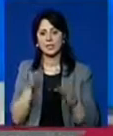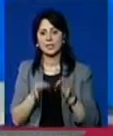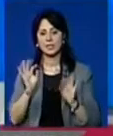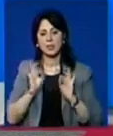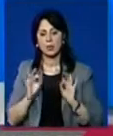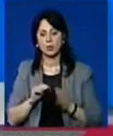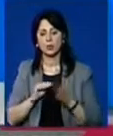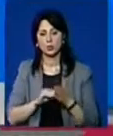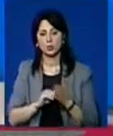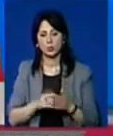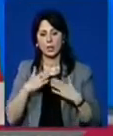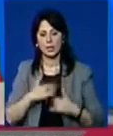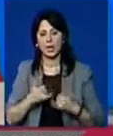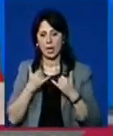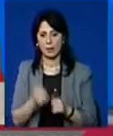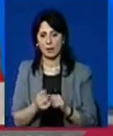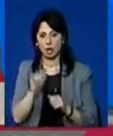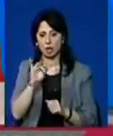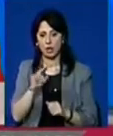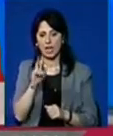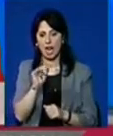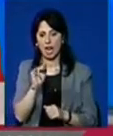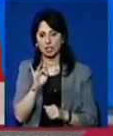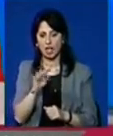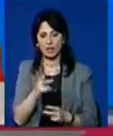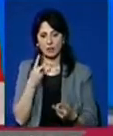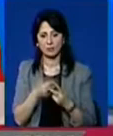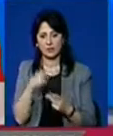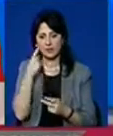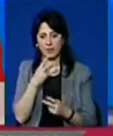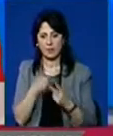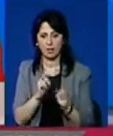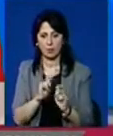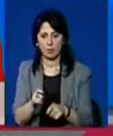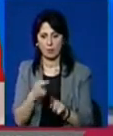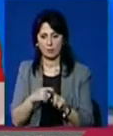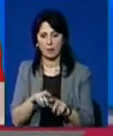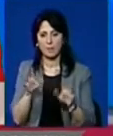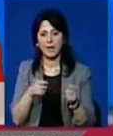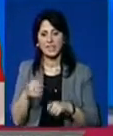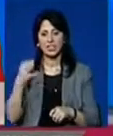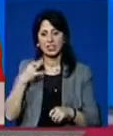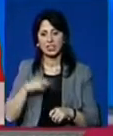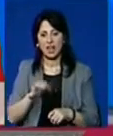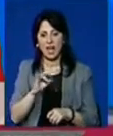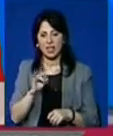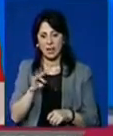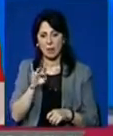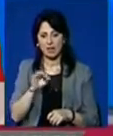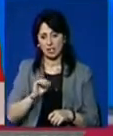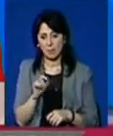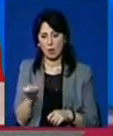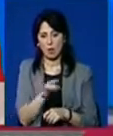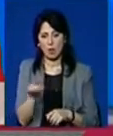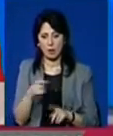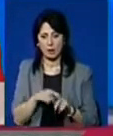სასამართლომ პროკურატურის შუამდგომლობა დააკმაყოფილა და თორნიკე კაჭარავას აღკვეთის ღონისძიების სახით პატიმრობა შეეფარდა. პრეზიდენტის შვილის მარგველაშვილის